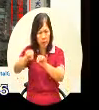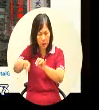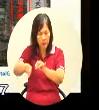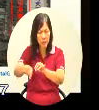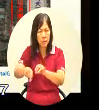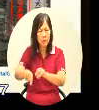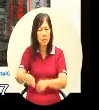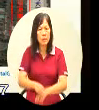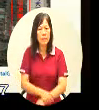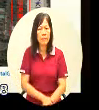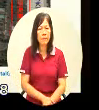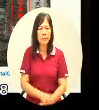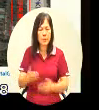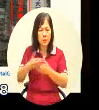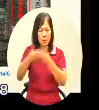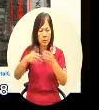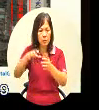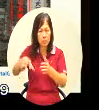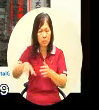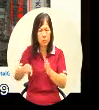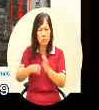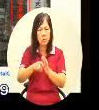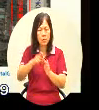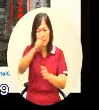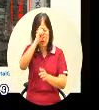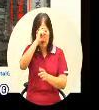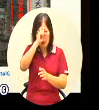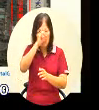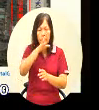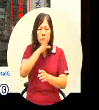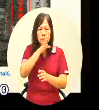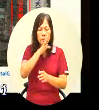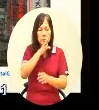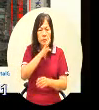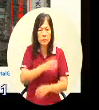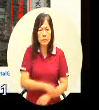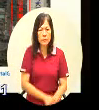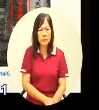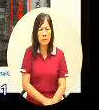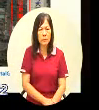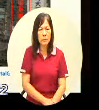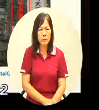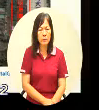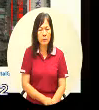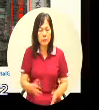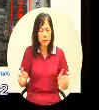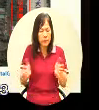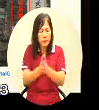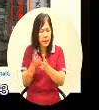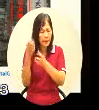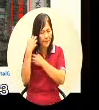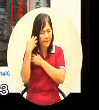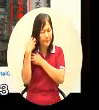们交通局这边打算来做一个共购哈，